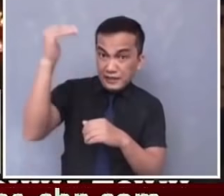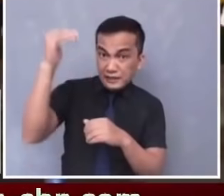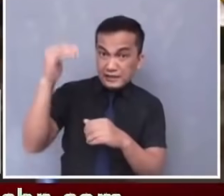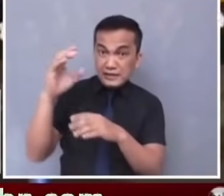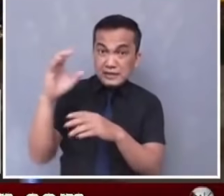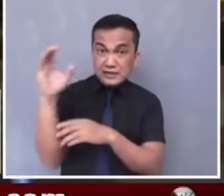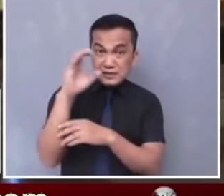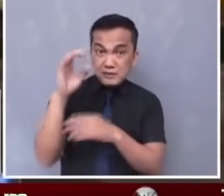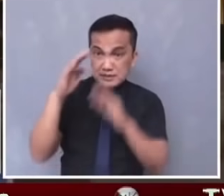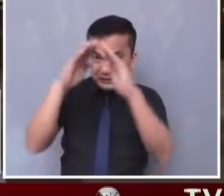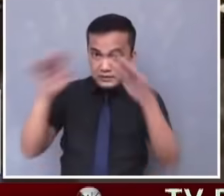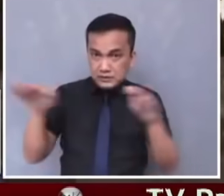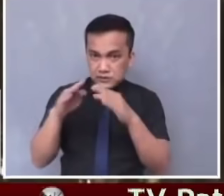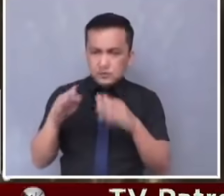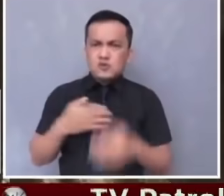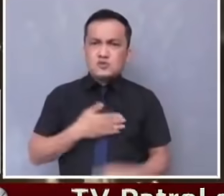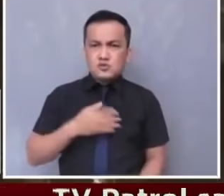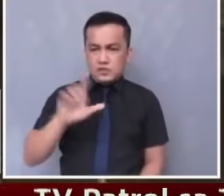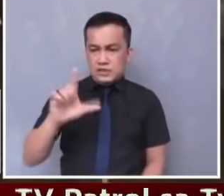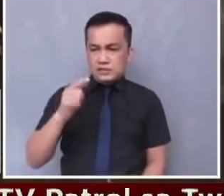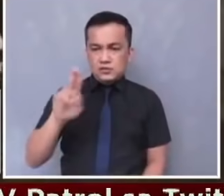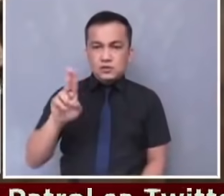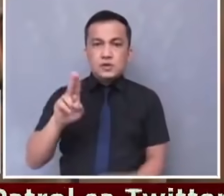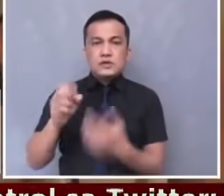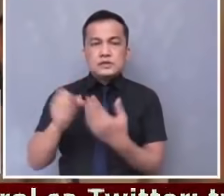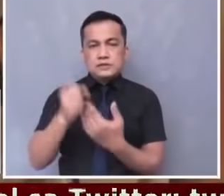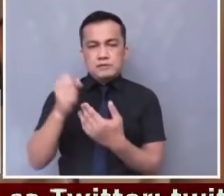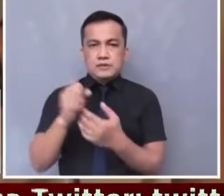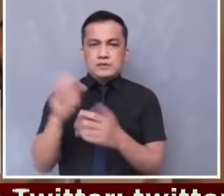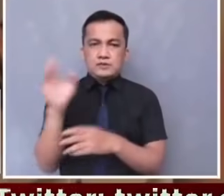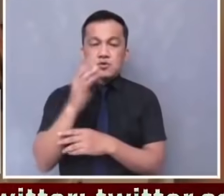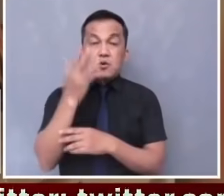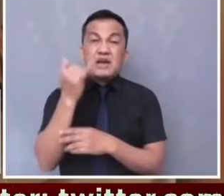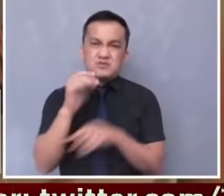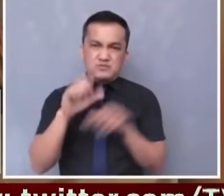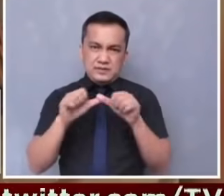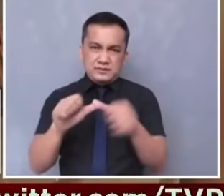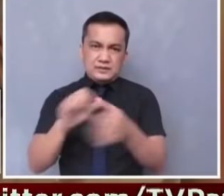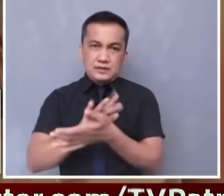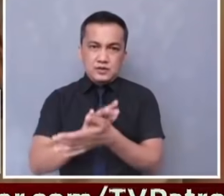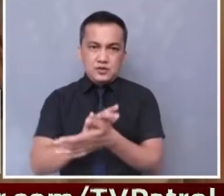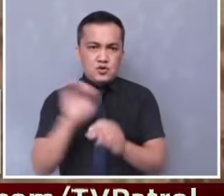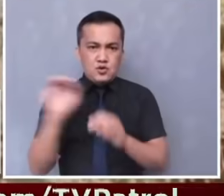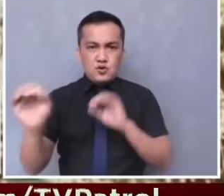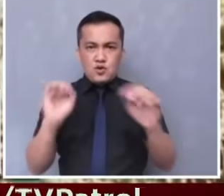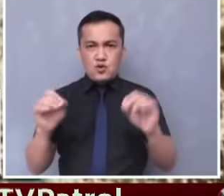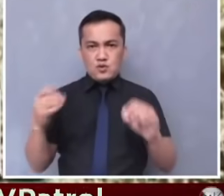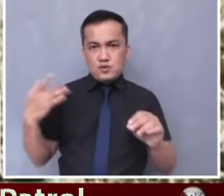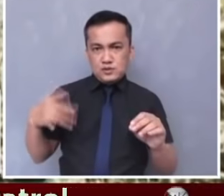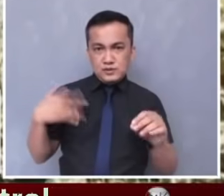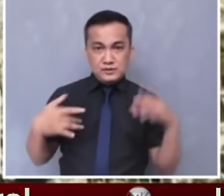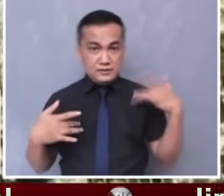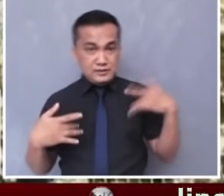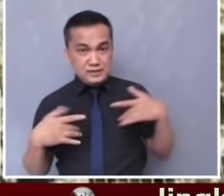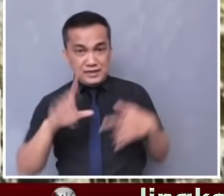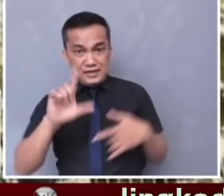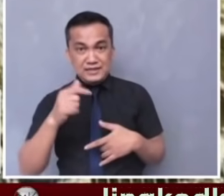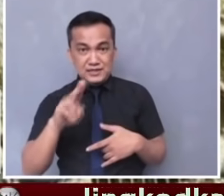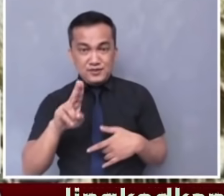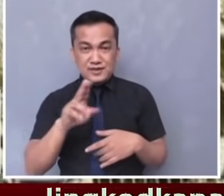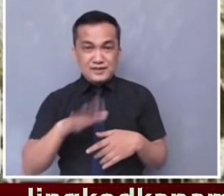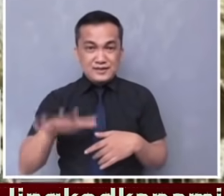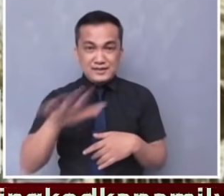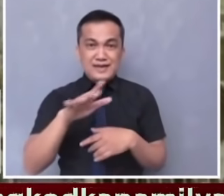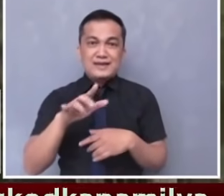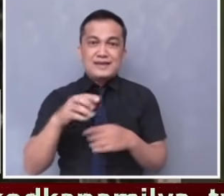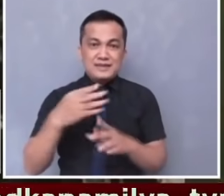LGU na gawing simple ang Pasko dahil may pandemya pa rin. Kanya-kanya rin ang Christmas gimmick ng ilang LGU sa Davao Region, gaya ng